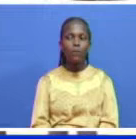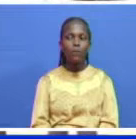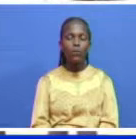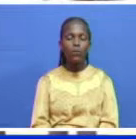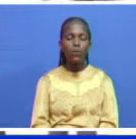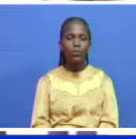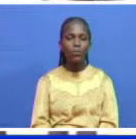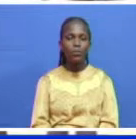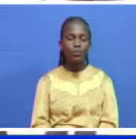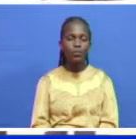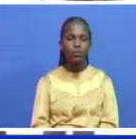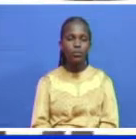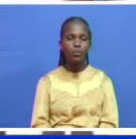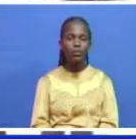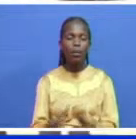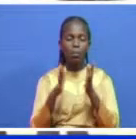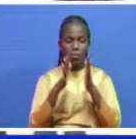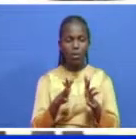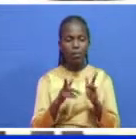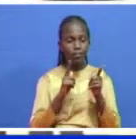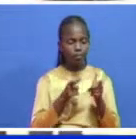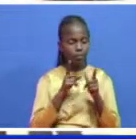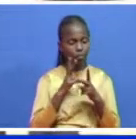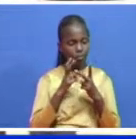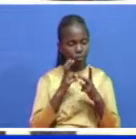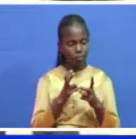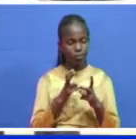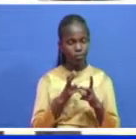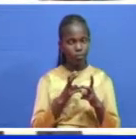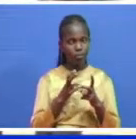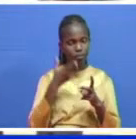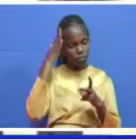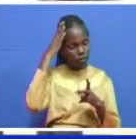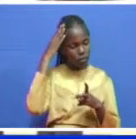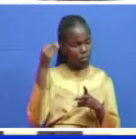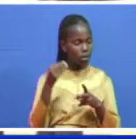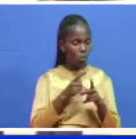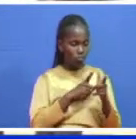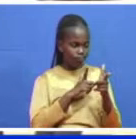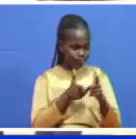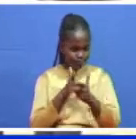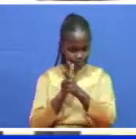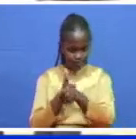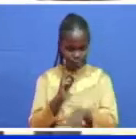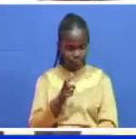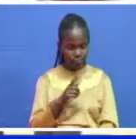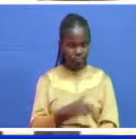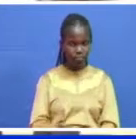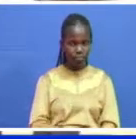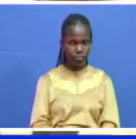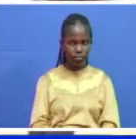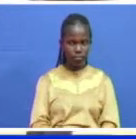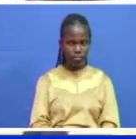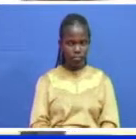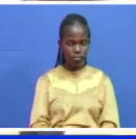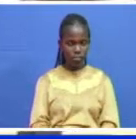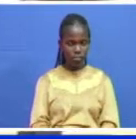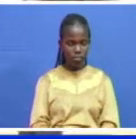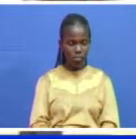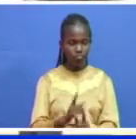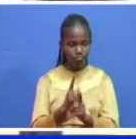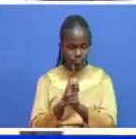mundu ene vuti ambavo ni mwosomali ene vuti. Na neno ni avea, ana mbijaki sasikia